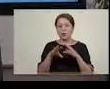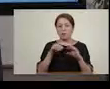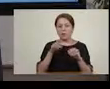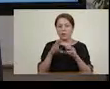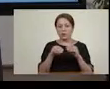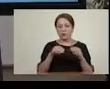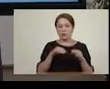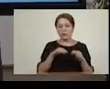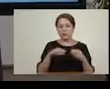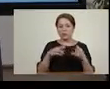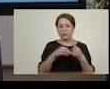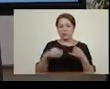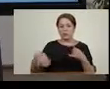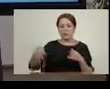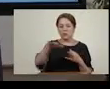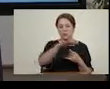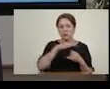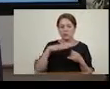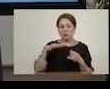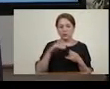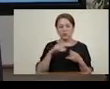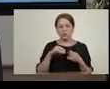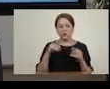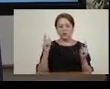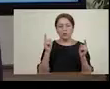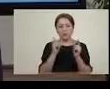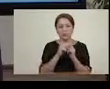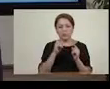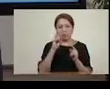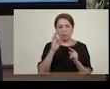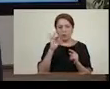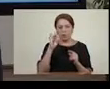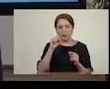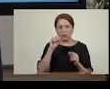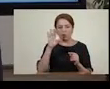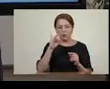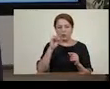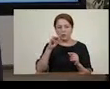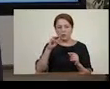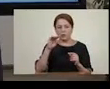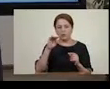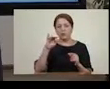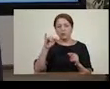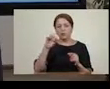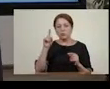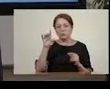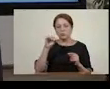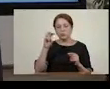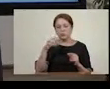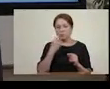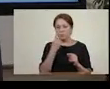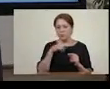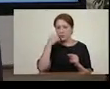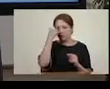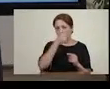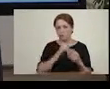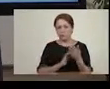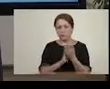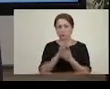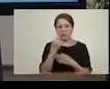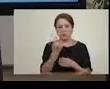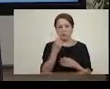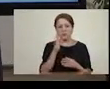ekinzorlarda uchraydigan mana qora tuzum esa bu 1 yillik yovvoyi holatda uchraydigan 1 yillik o'simlik